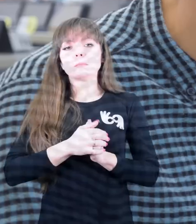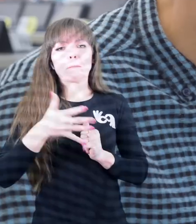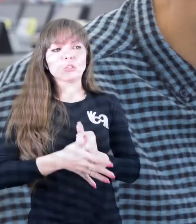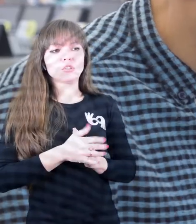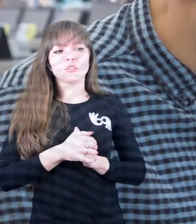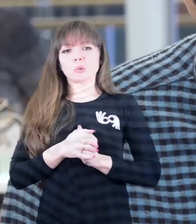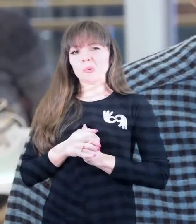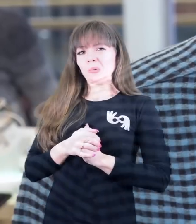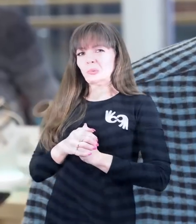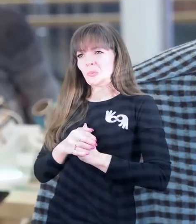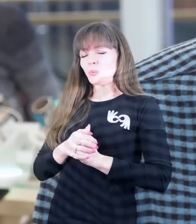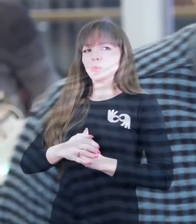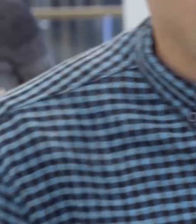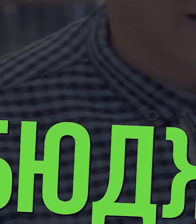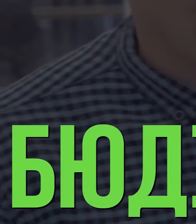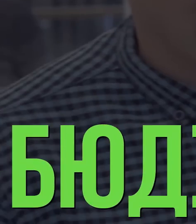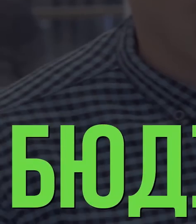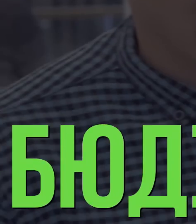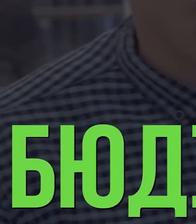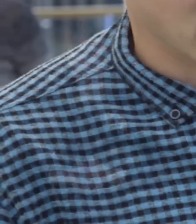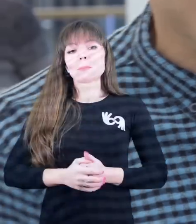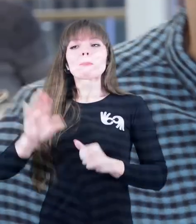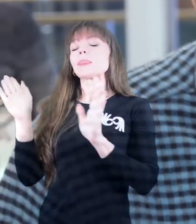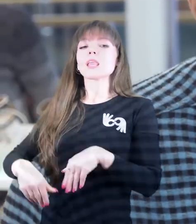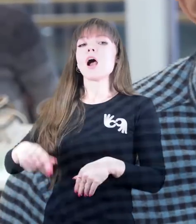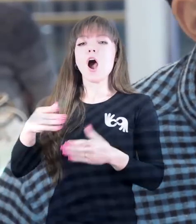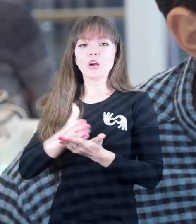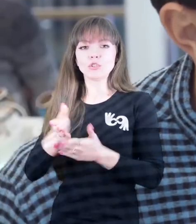он стоит? 5000. А, я понял.